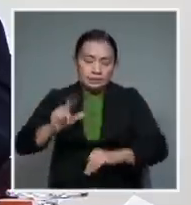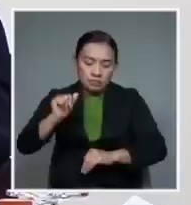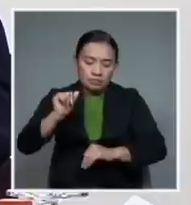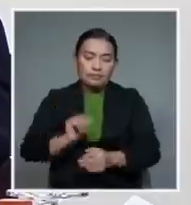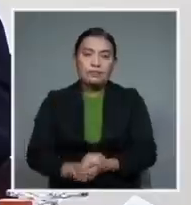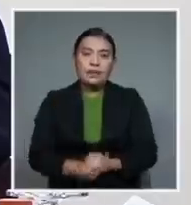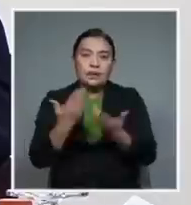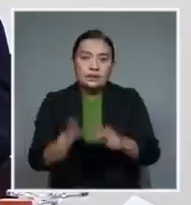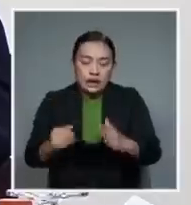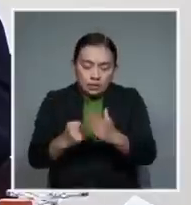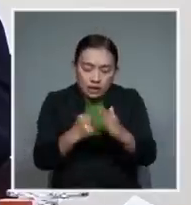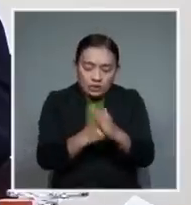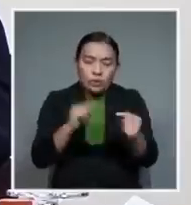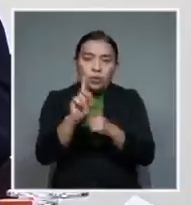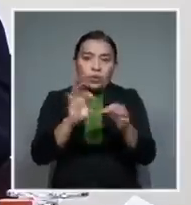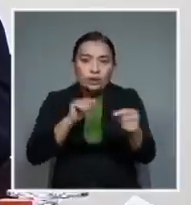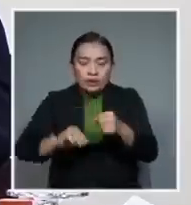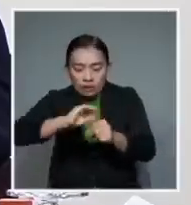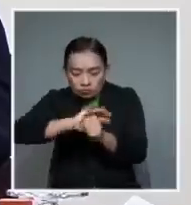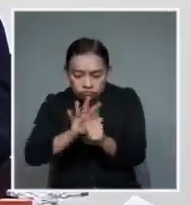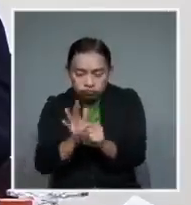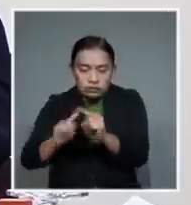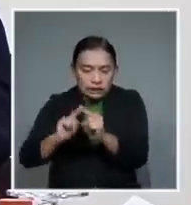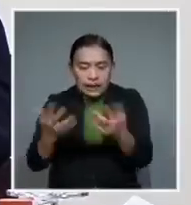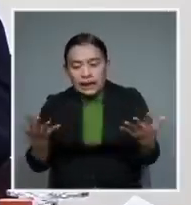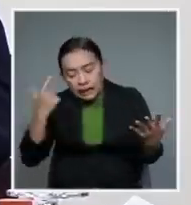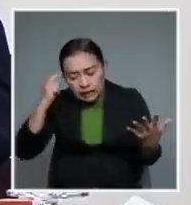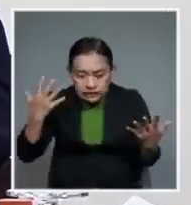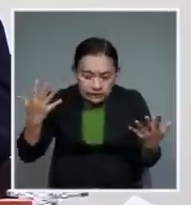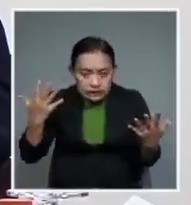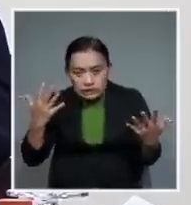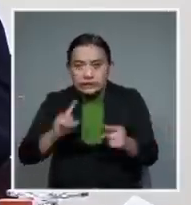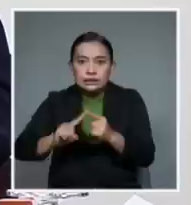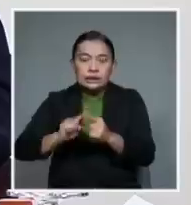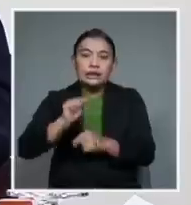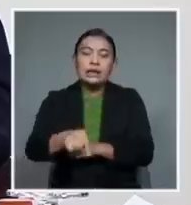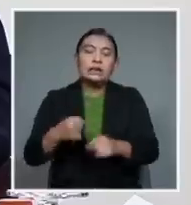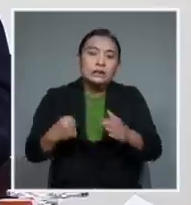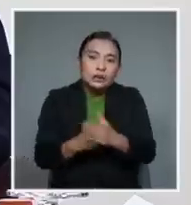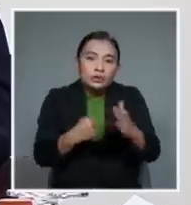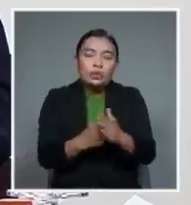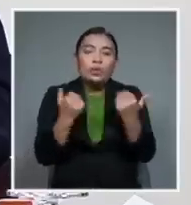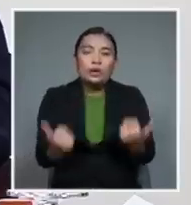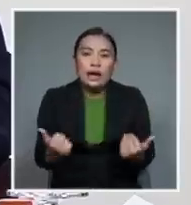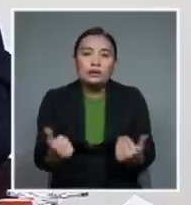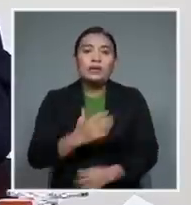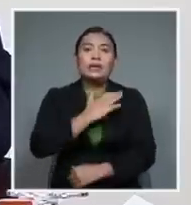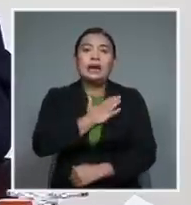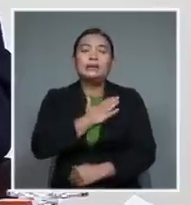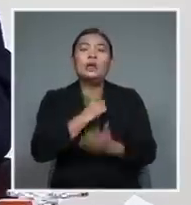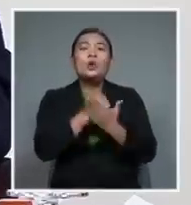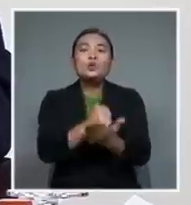ต่อสู้กับข้าศึกที่เรามองไม่เห็นว่าจะมาเมื่อไหร่เพราะฉะนั้นเนี่ยการที่เราปกป้องดูแลป้